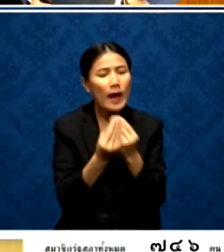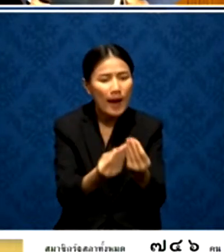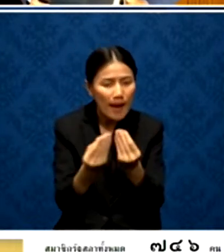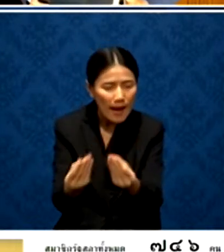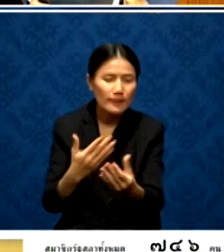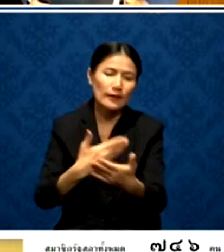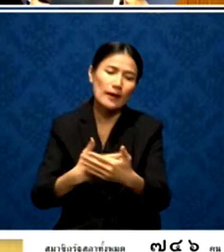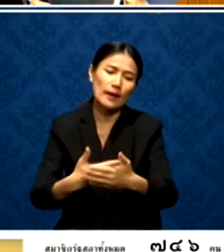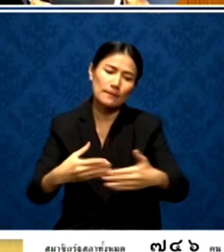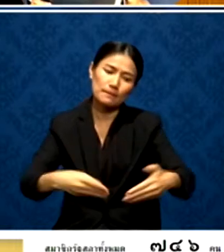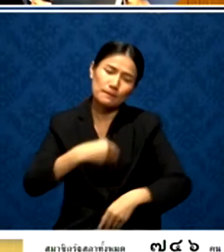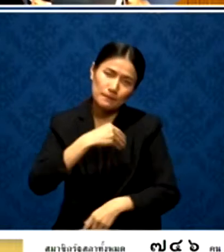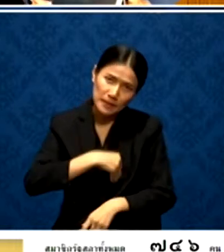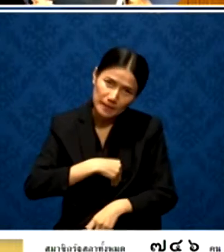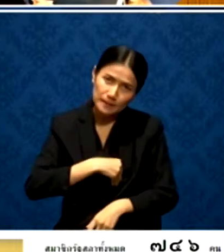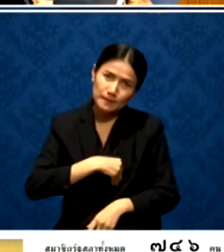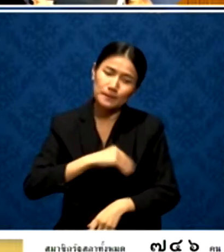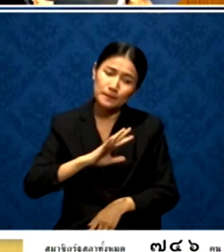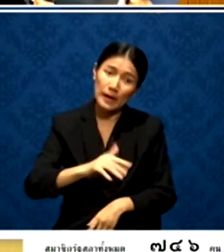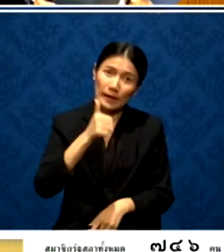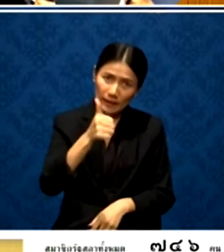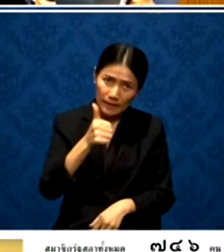รายได้และเจริญเติบโตอาทิ